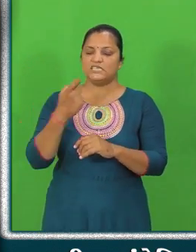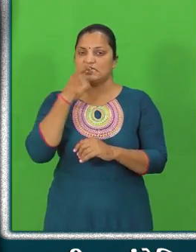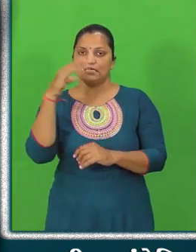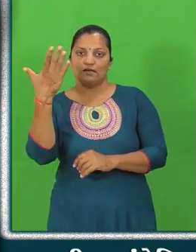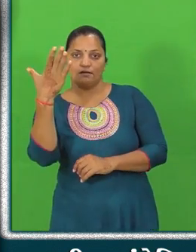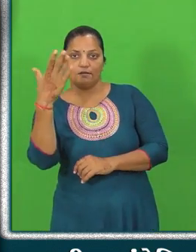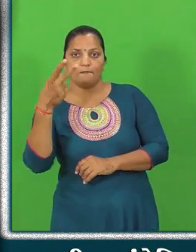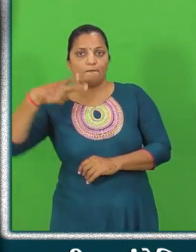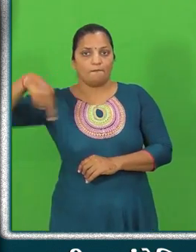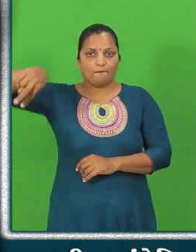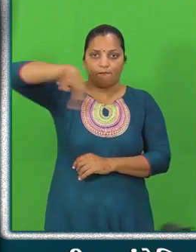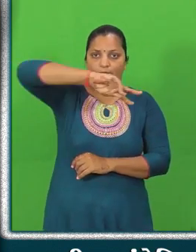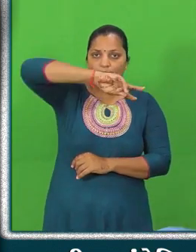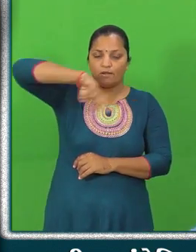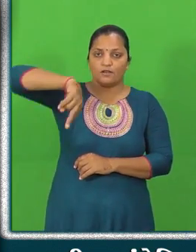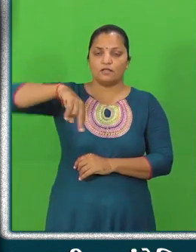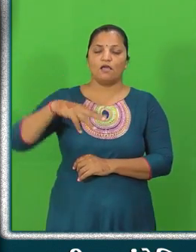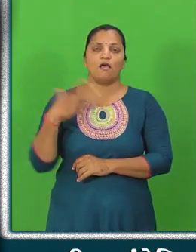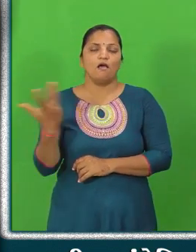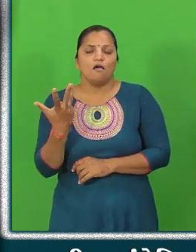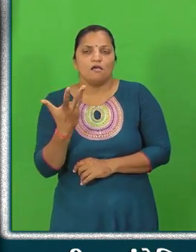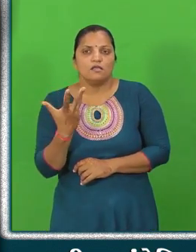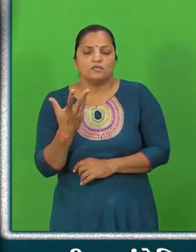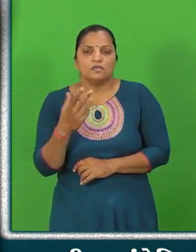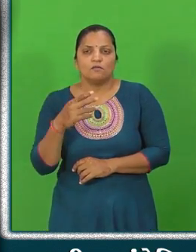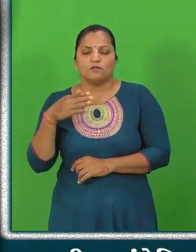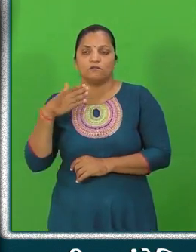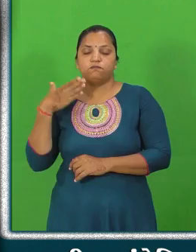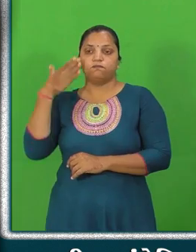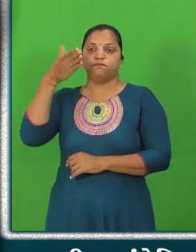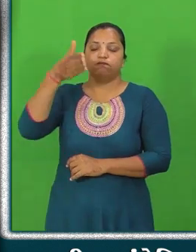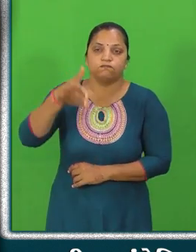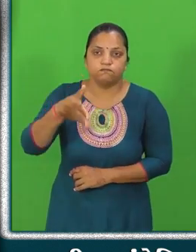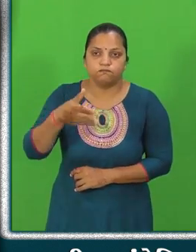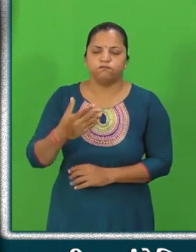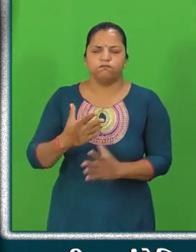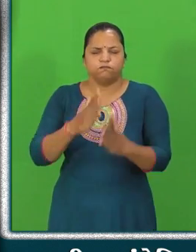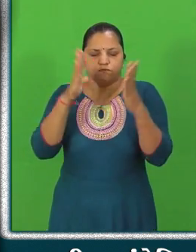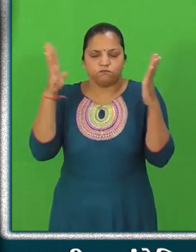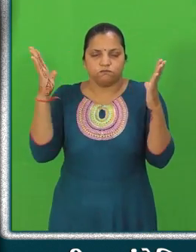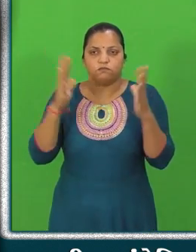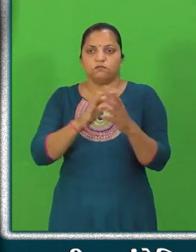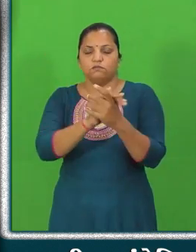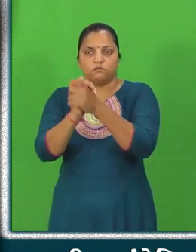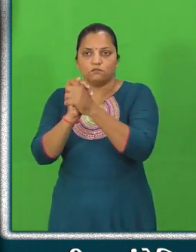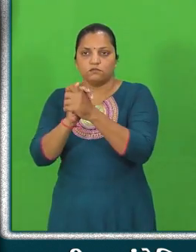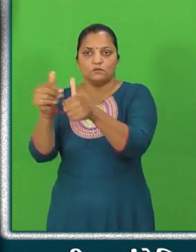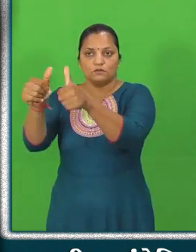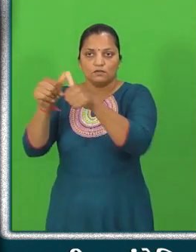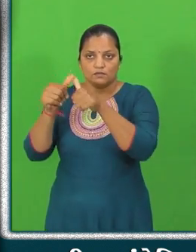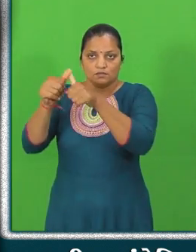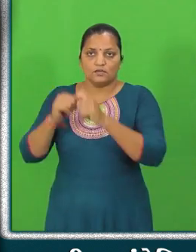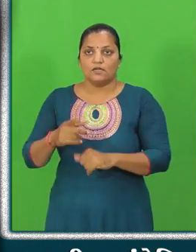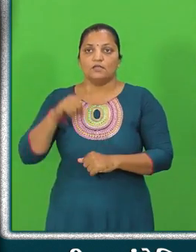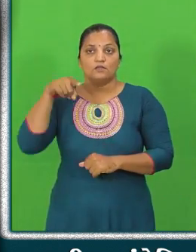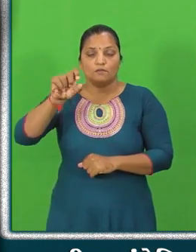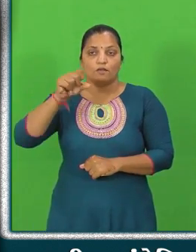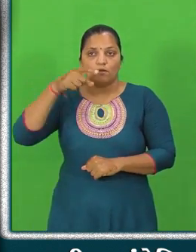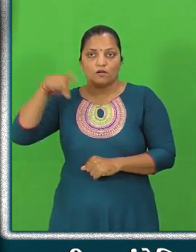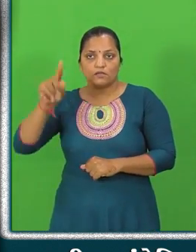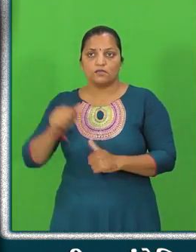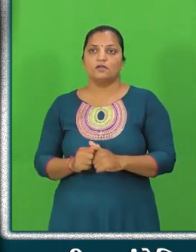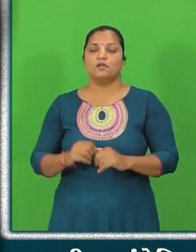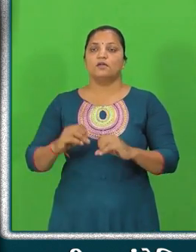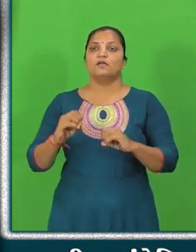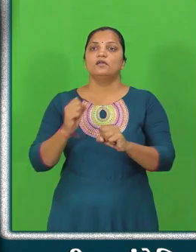અરીસા પરથી પરાવર્તન પામીને શેમાંથી પસાર થશે? ઓહો, ઘણા બધાના જવાબ આવી ગયા. સુમિતભાઈ પરમાર, તમારો જવાબ સાચો છે.